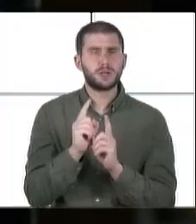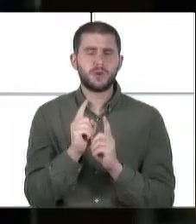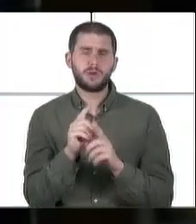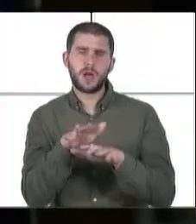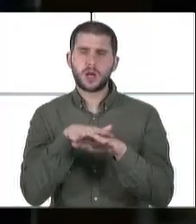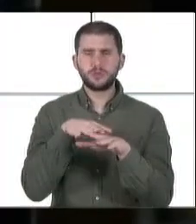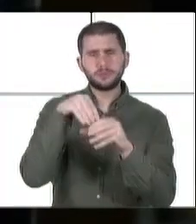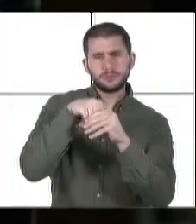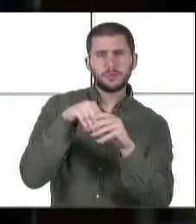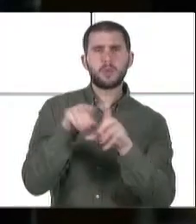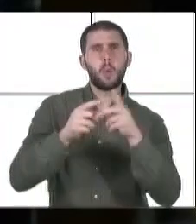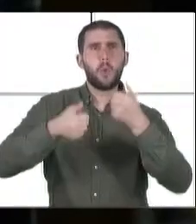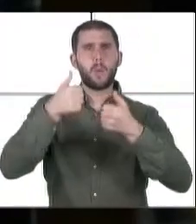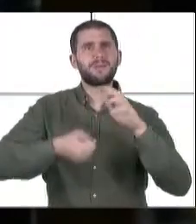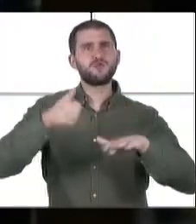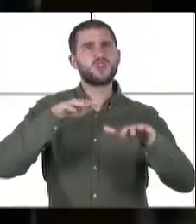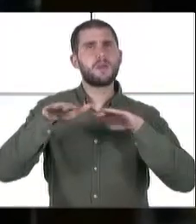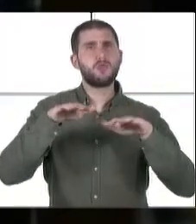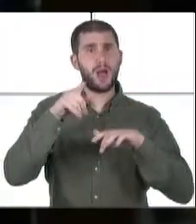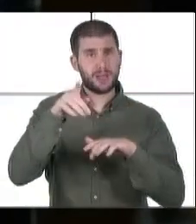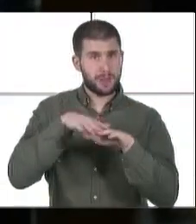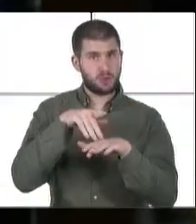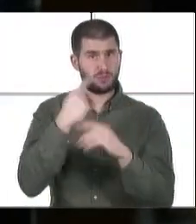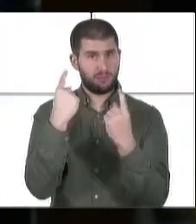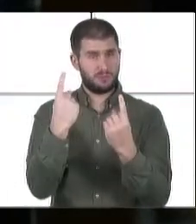עצמכם בתור מועמדים לראשות הממשלה. אתה ממצב את עצמך